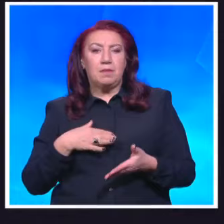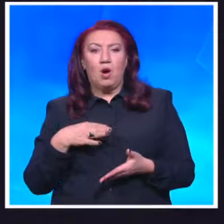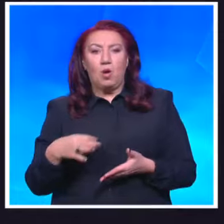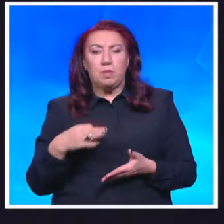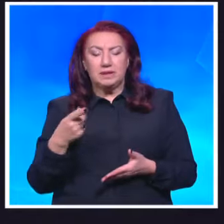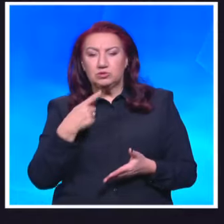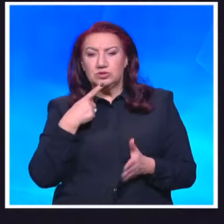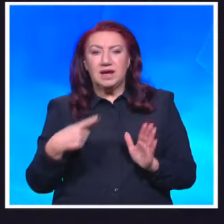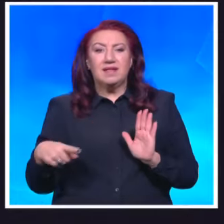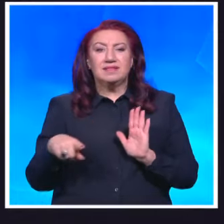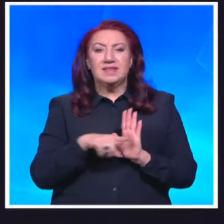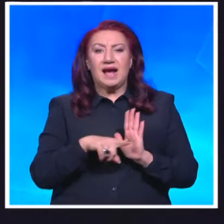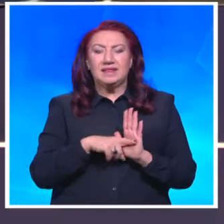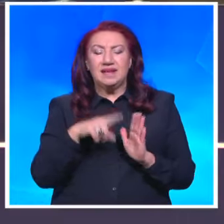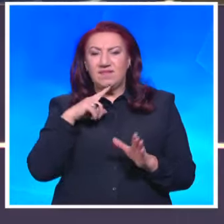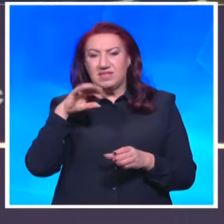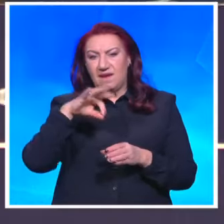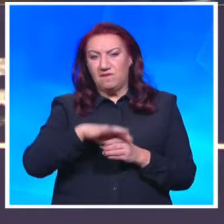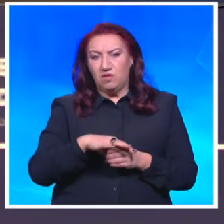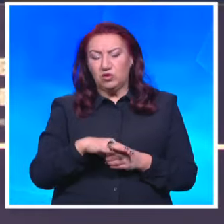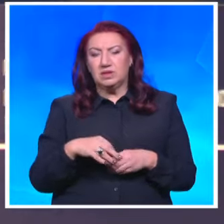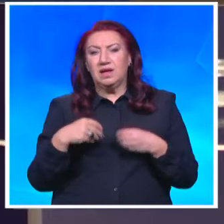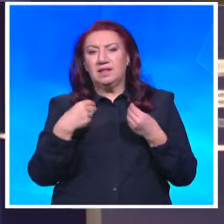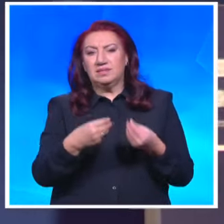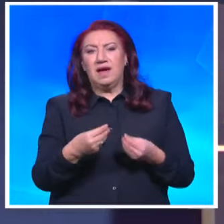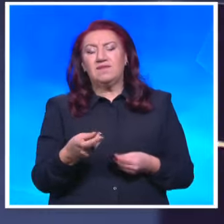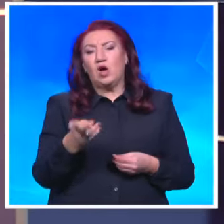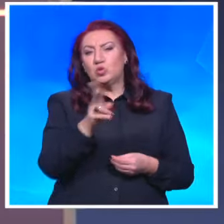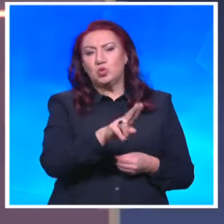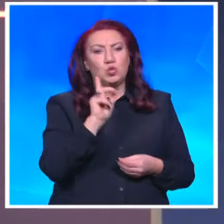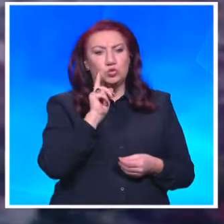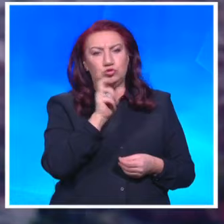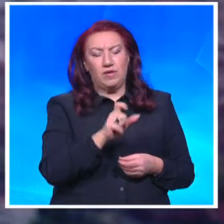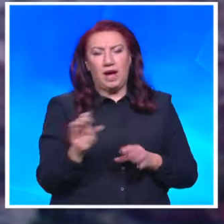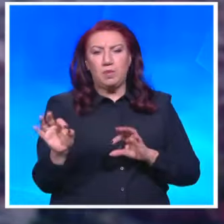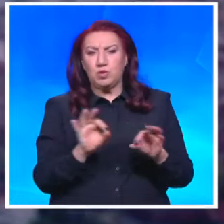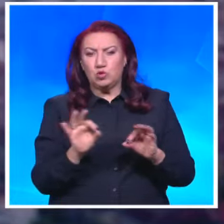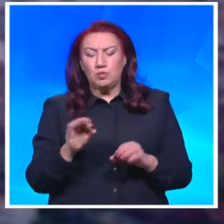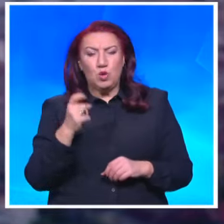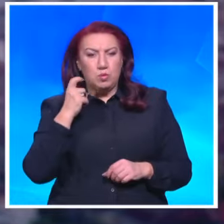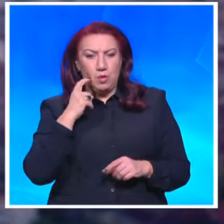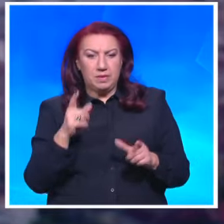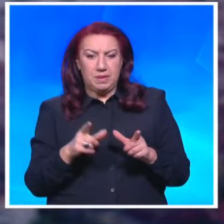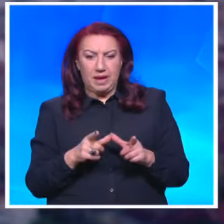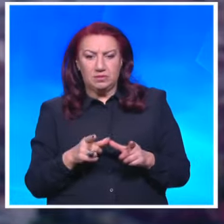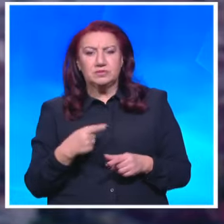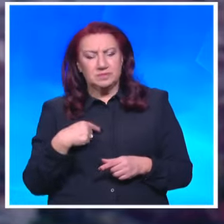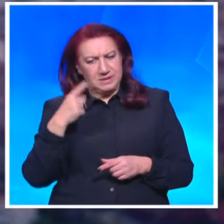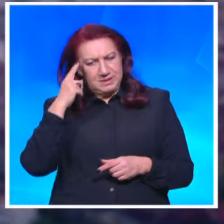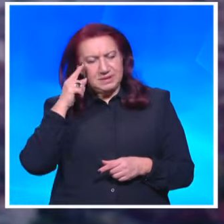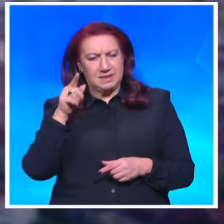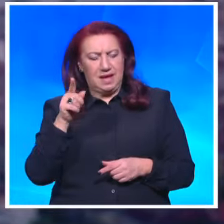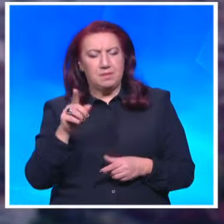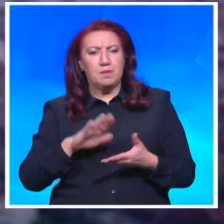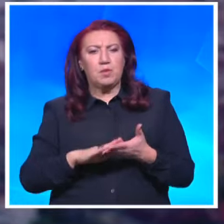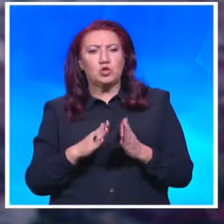негативния вод да отиде в грешни ръце. Имам предвид аватар на Борислав Михайлов. Всички знаем в футболното общество, че се готви такъв аватар. Знаем